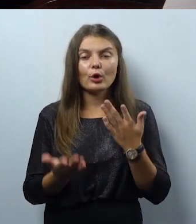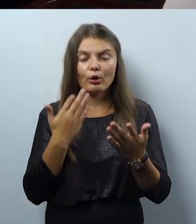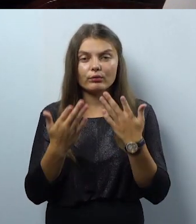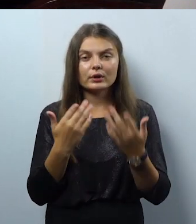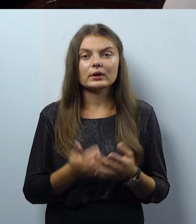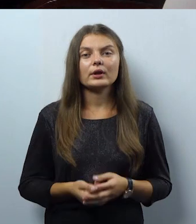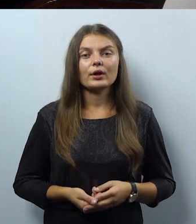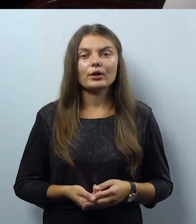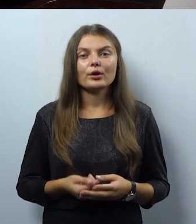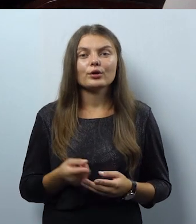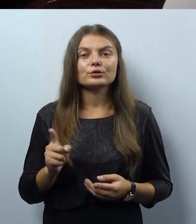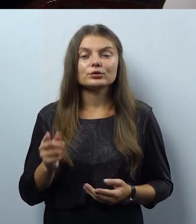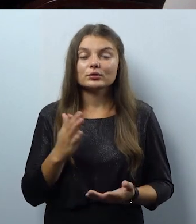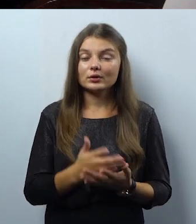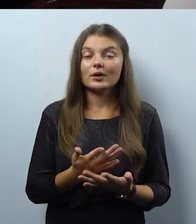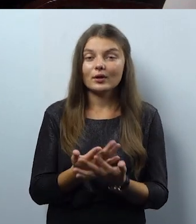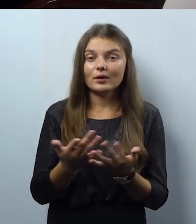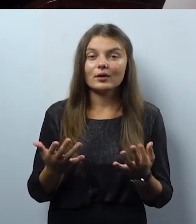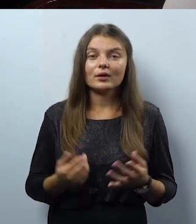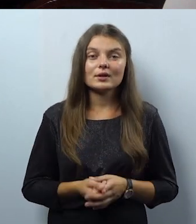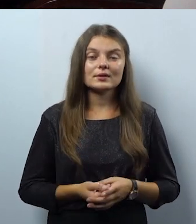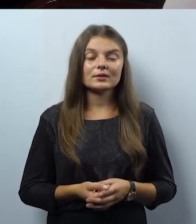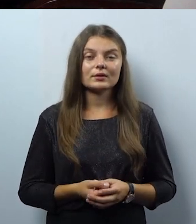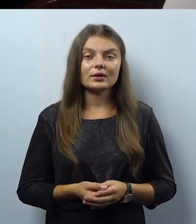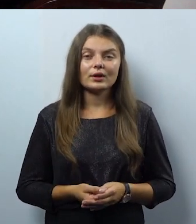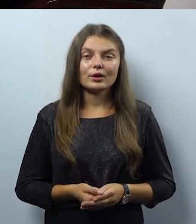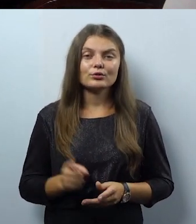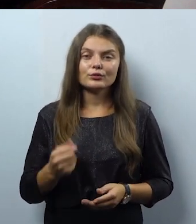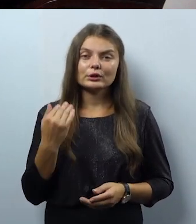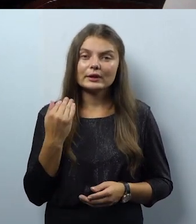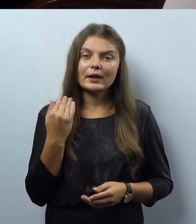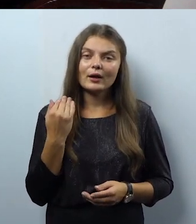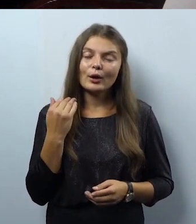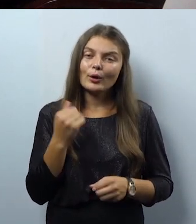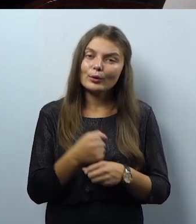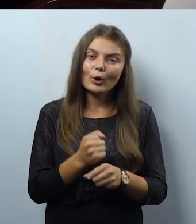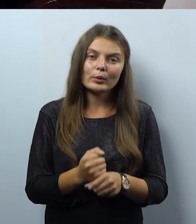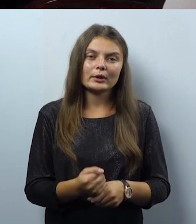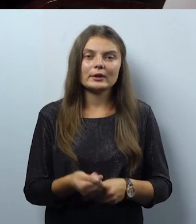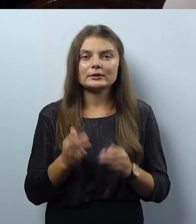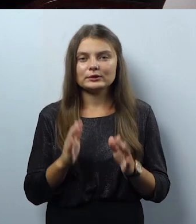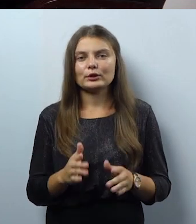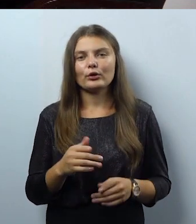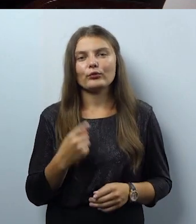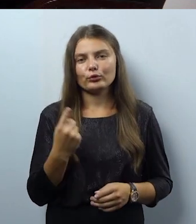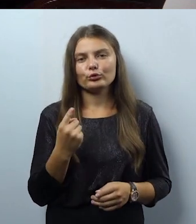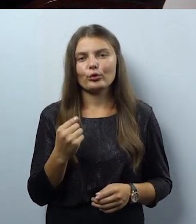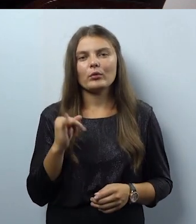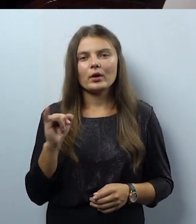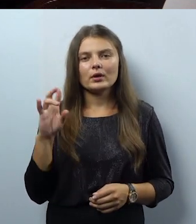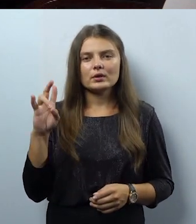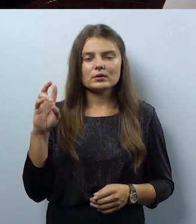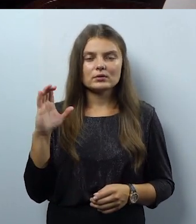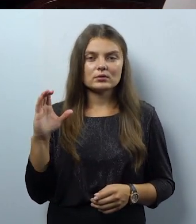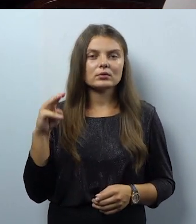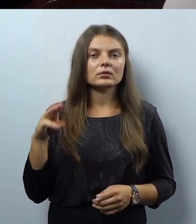такі заміри були, дуже складні, вони казали, що вони тільки в одному інституті робляться в Україні, і вони там… Обладнання треба таке, обладнання. Ну,